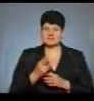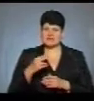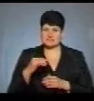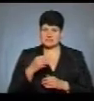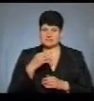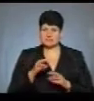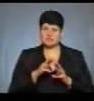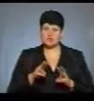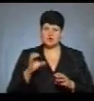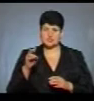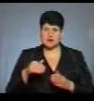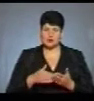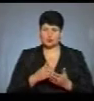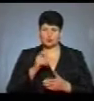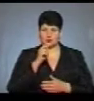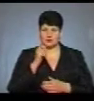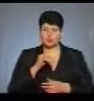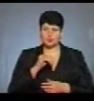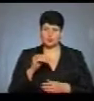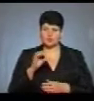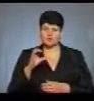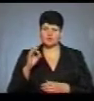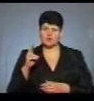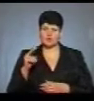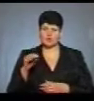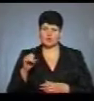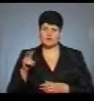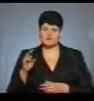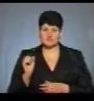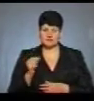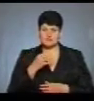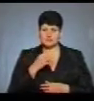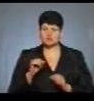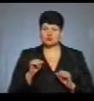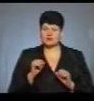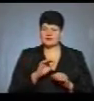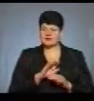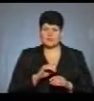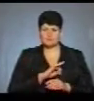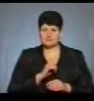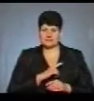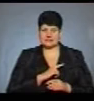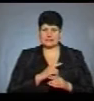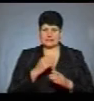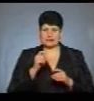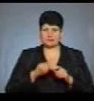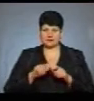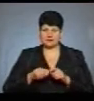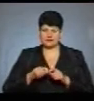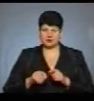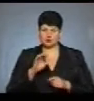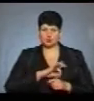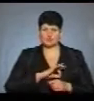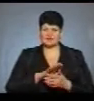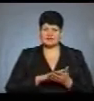повідомила міністр соціальної політики України Юлія Соколовська. Вона запевнила, що уряд не посилюватиме критерії перевірки доходів